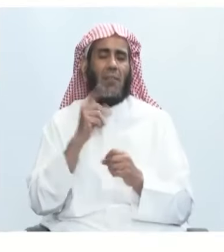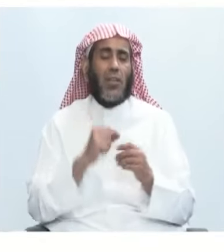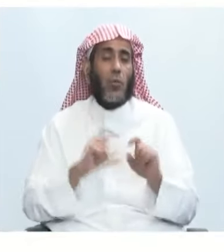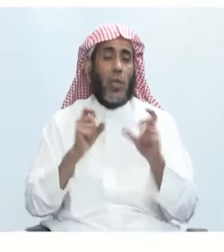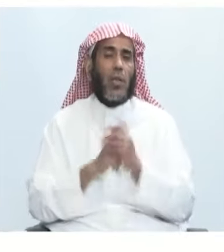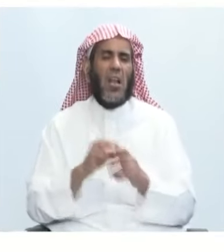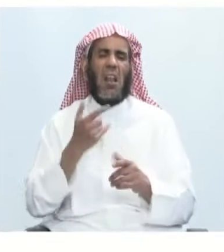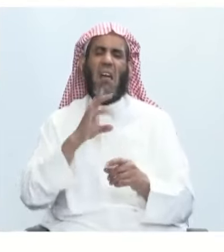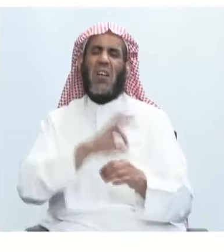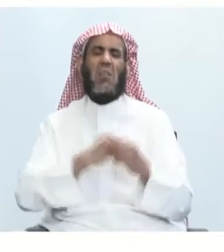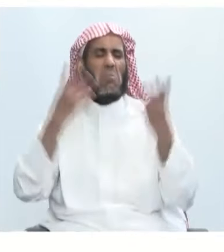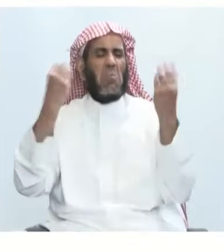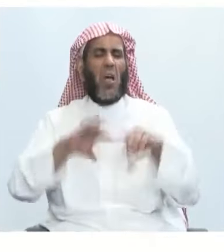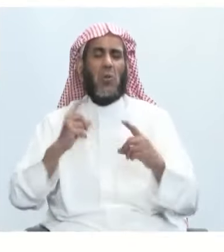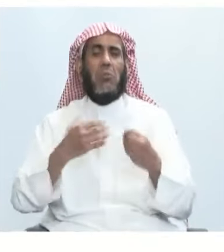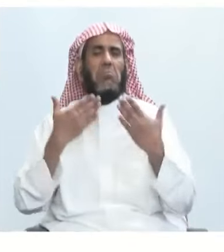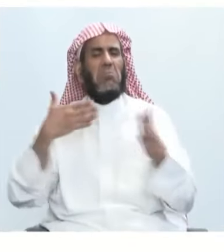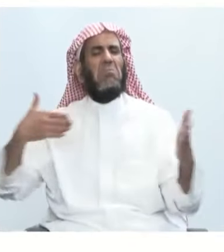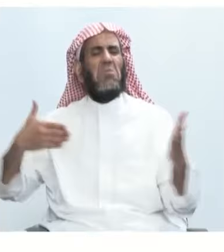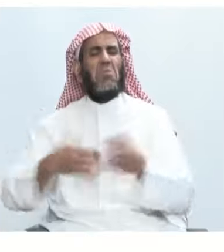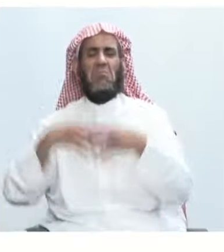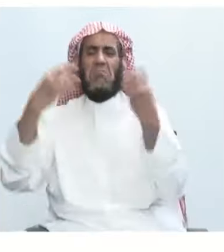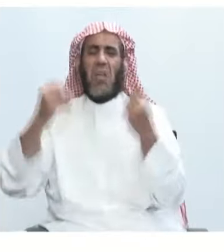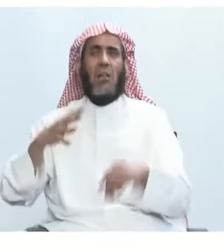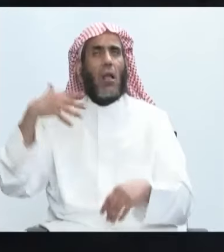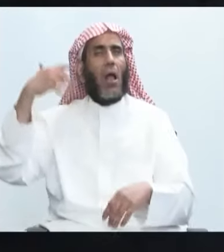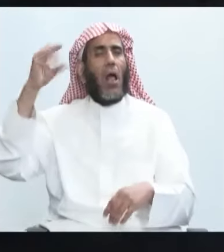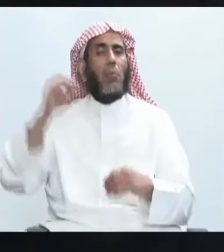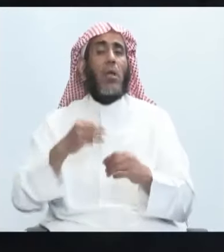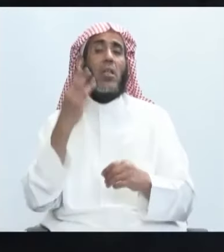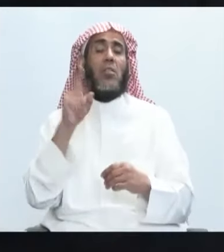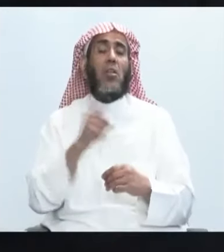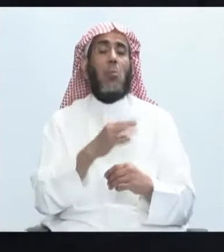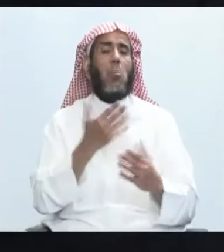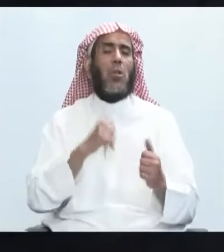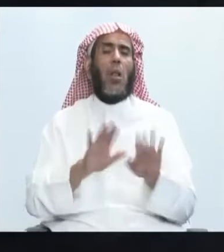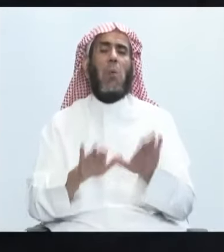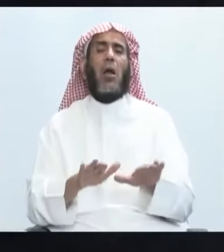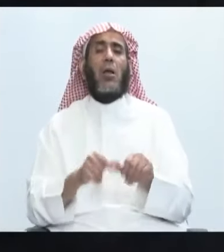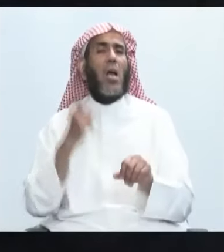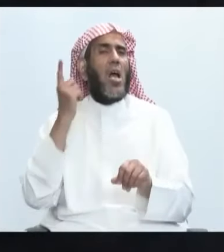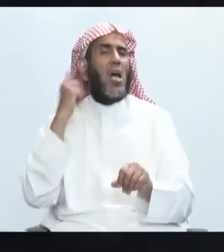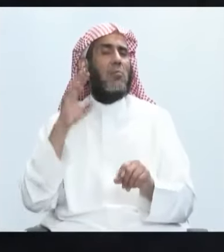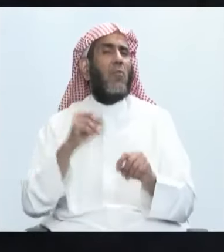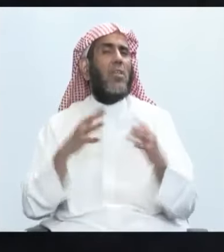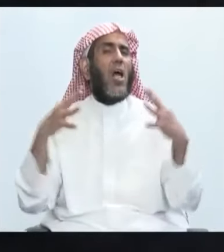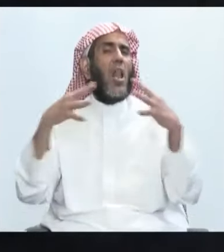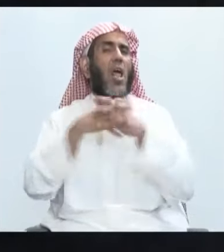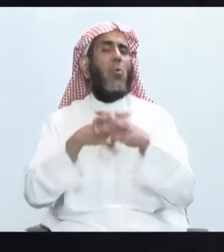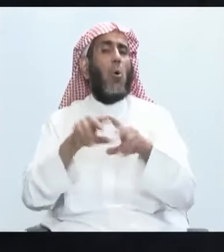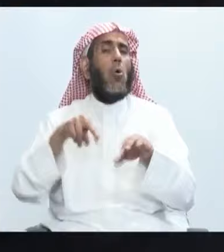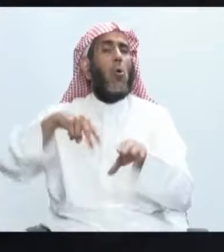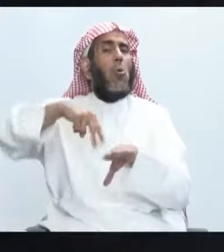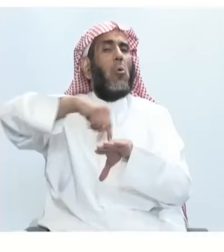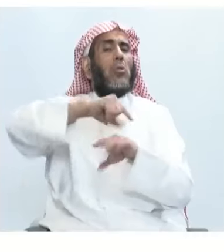تدول على ذلك لا فائده ضاع كل شيء انتهت احلامي لاحظ نص اخر ثلاثه ايام مرت على بقائي هنا اسمع في اثناء الليل وقع